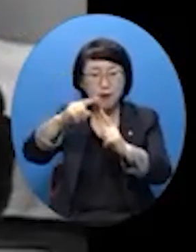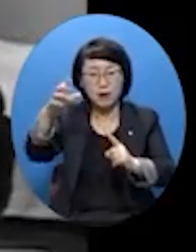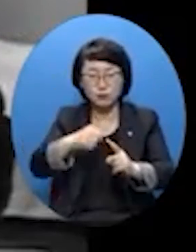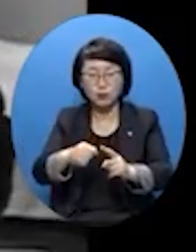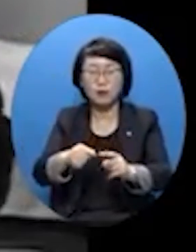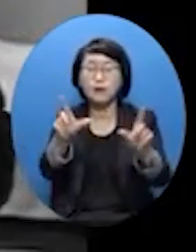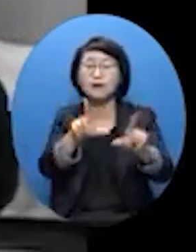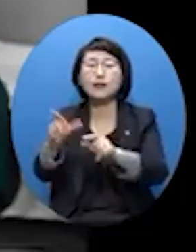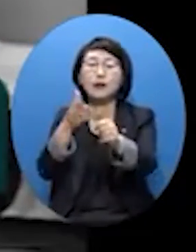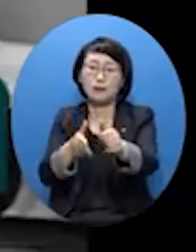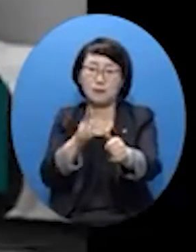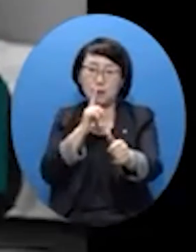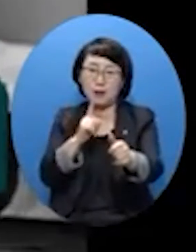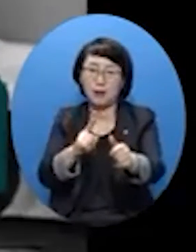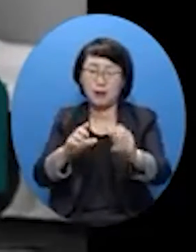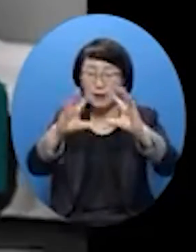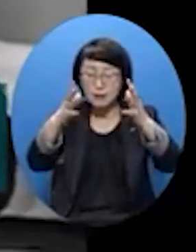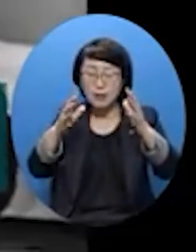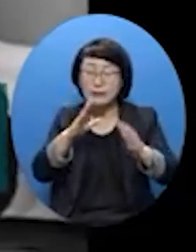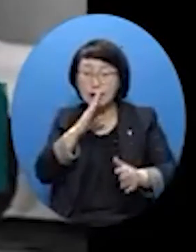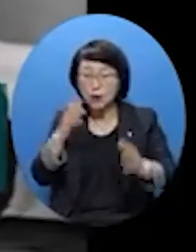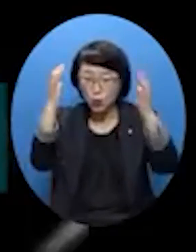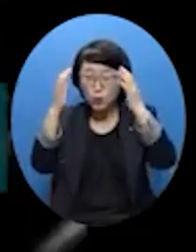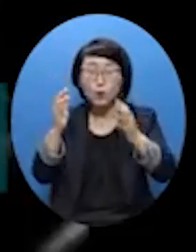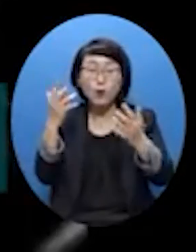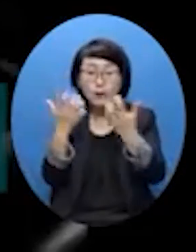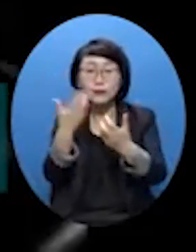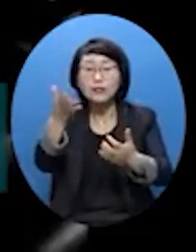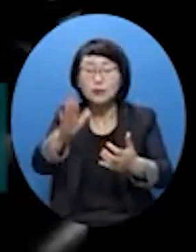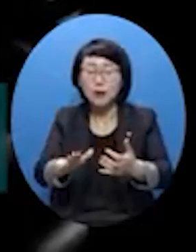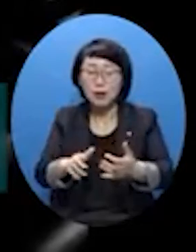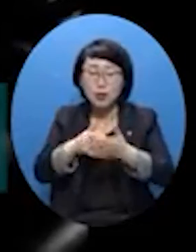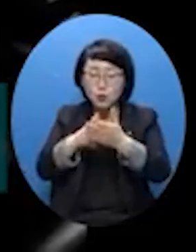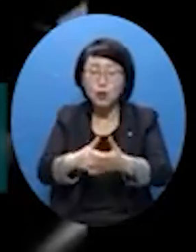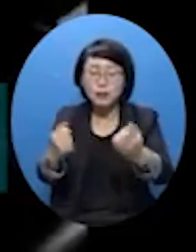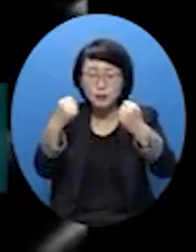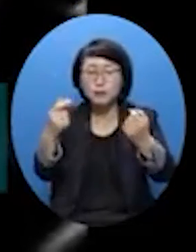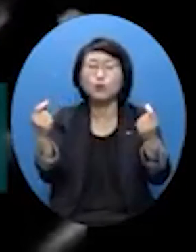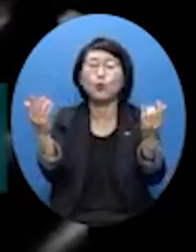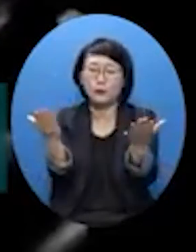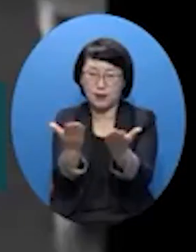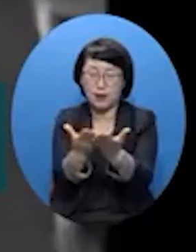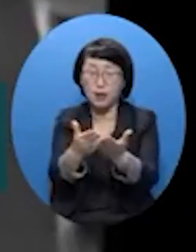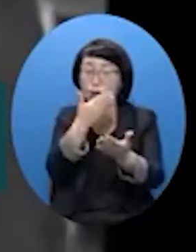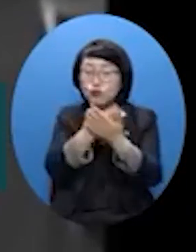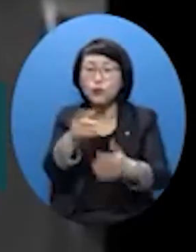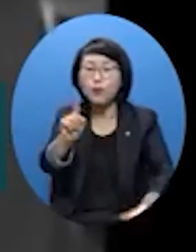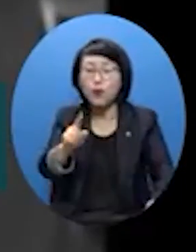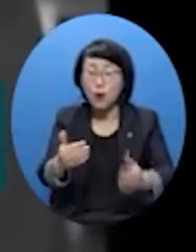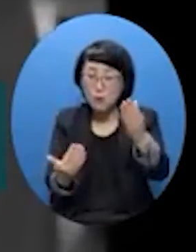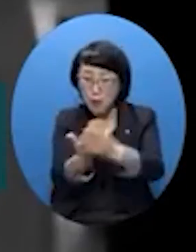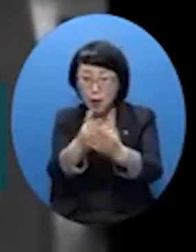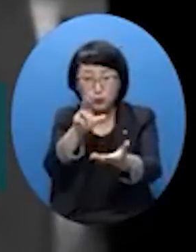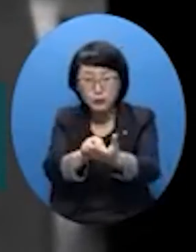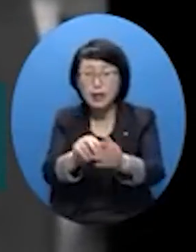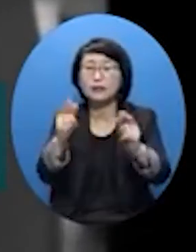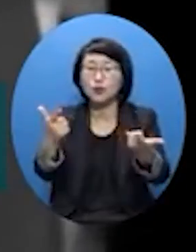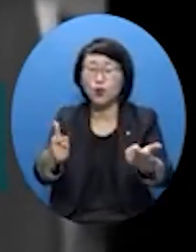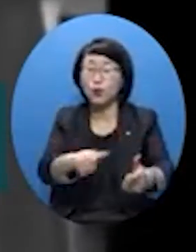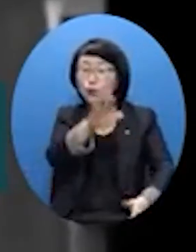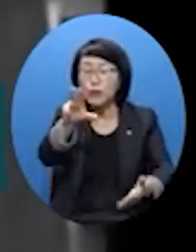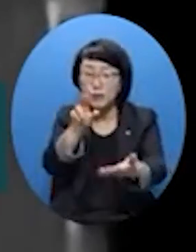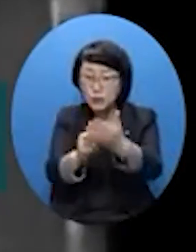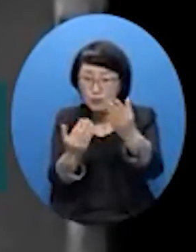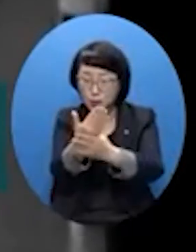세상이 비록 고통으로 가득하더라도 그것을 극복하는 힘도 가득하다. 중요한 것은 우리에게 일어난 일이 아니라 우리에게